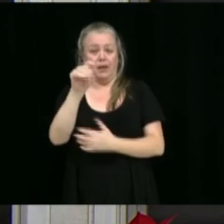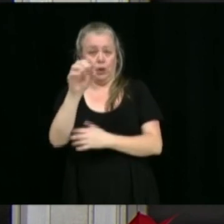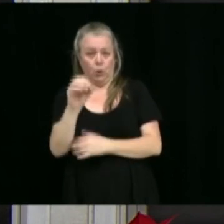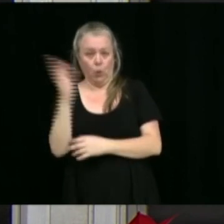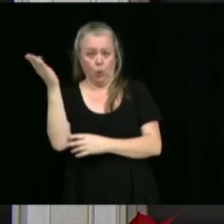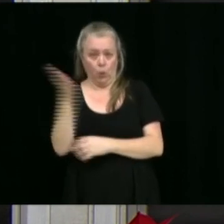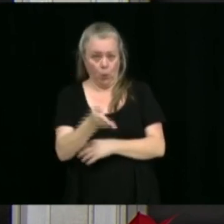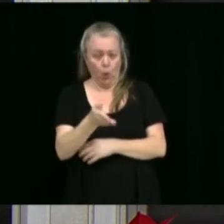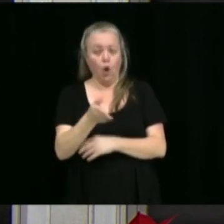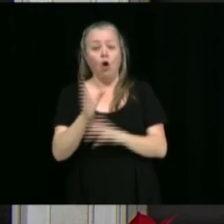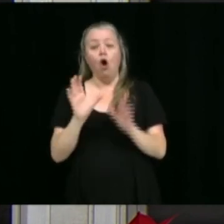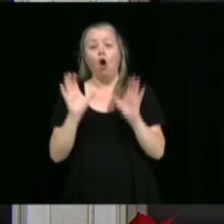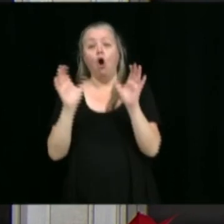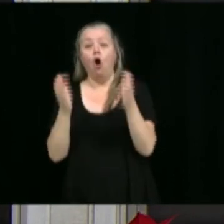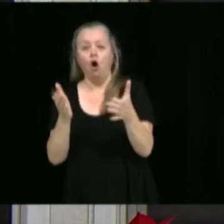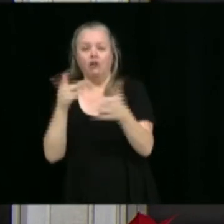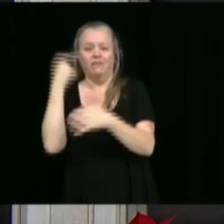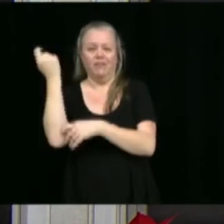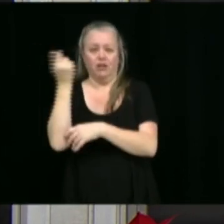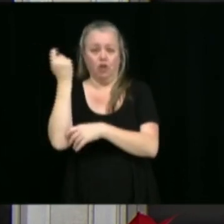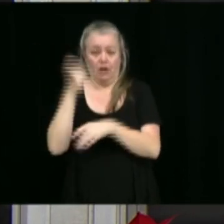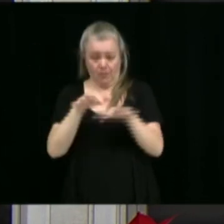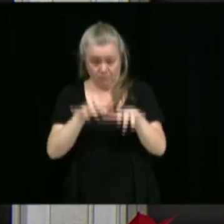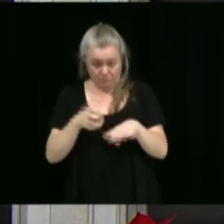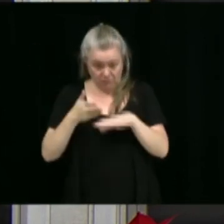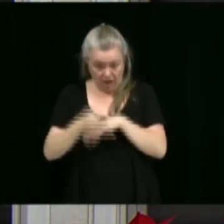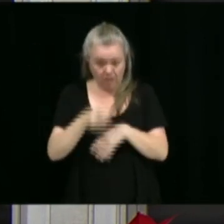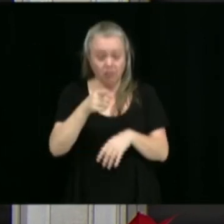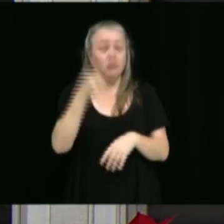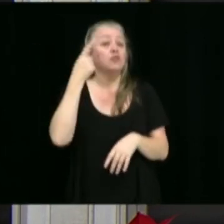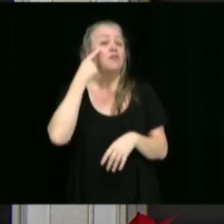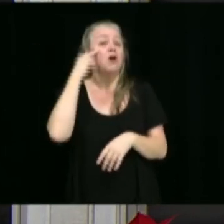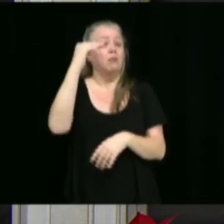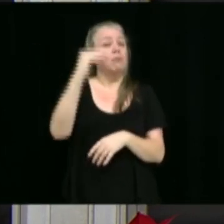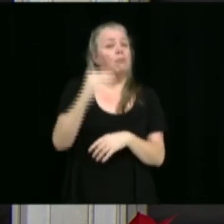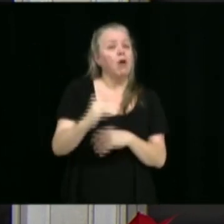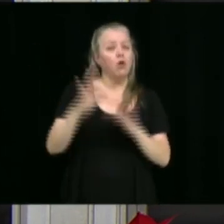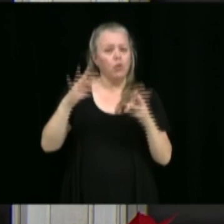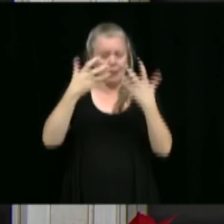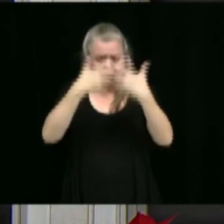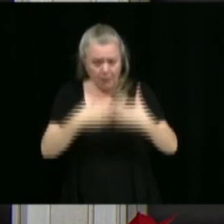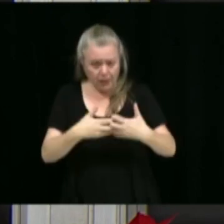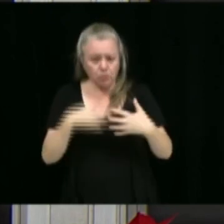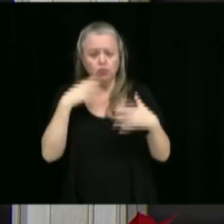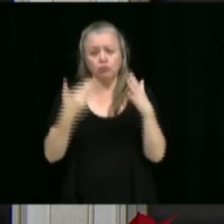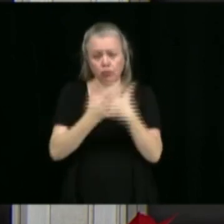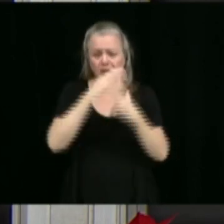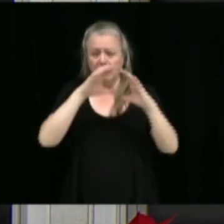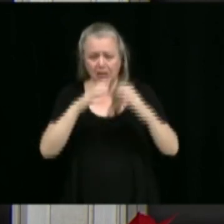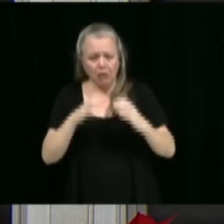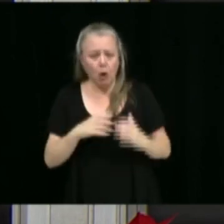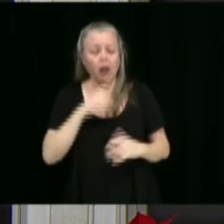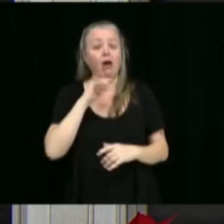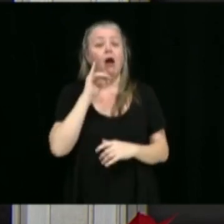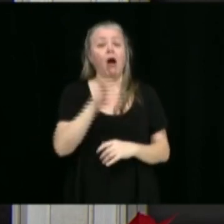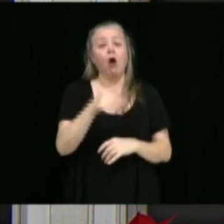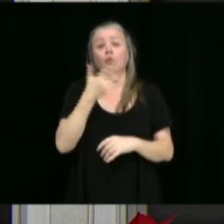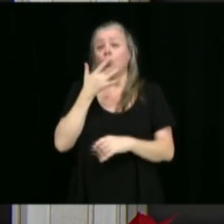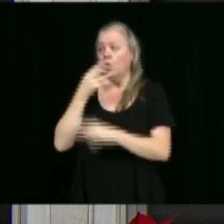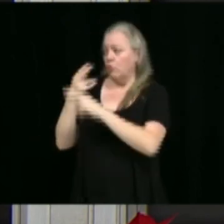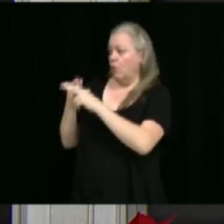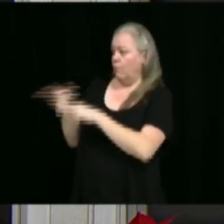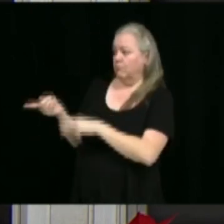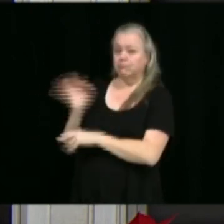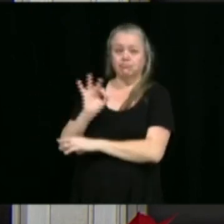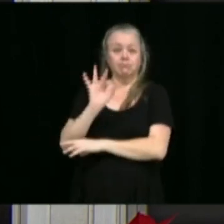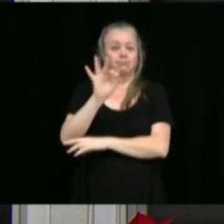vic.to/ Ordre victorien. Donc, commencez déjà à aller voir quelles sont les nouvelles catégories, comment vous pouvez faire la présentation